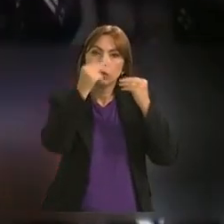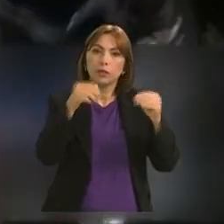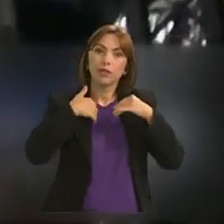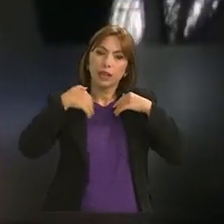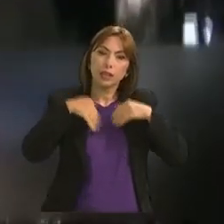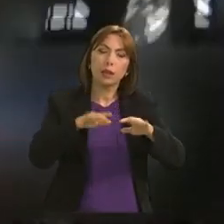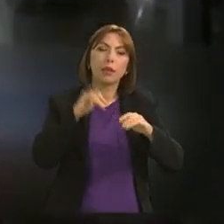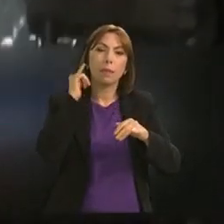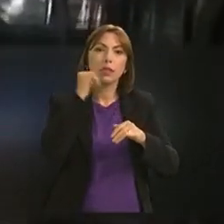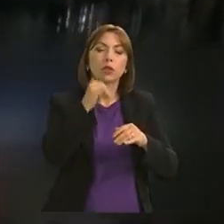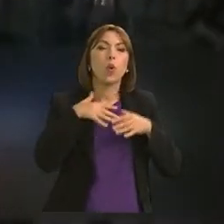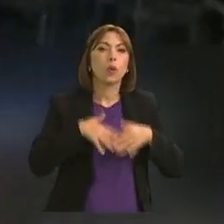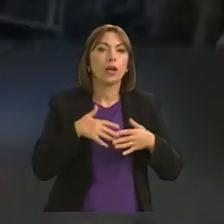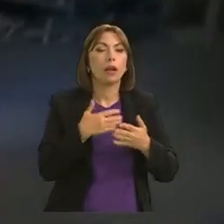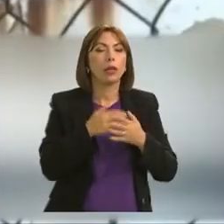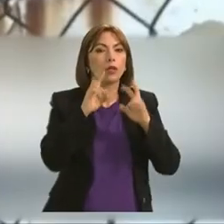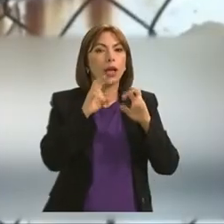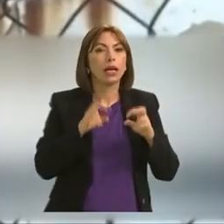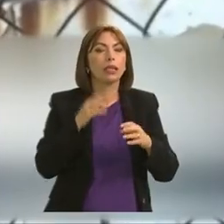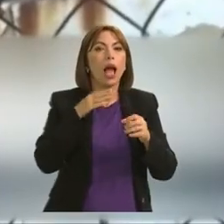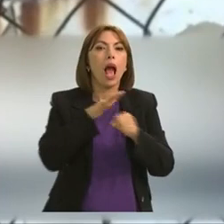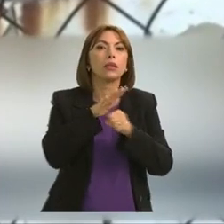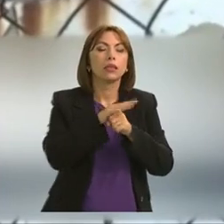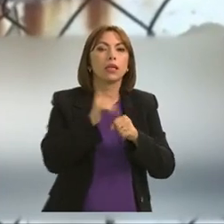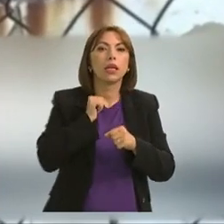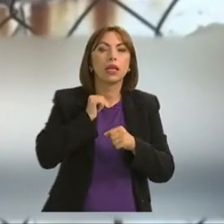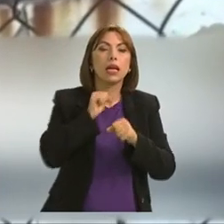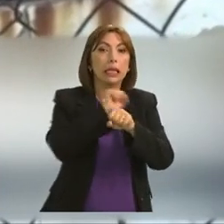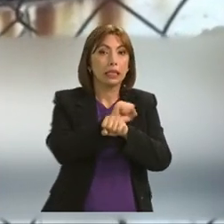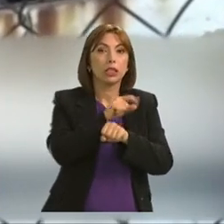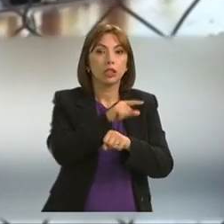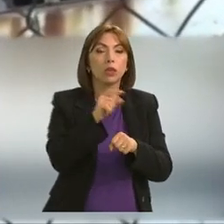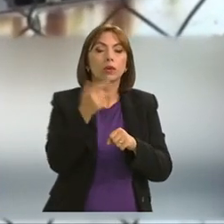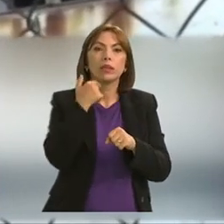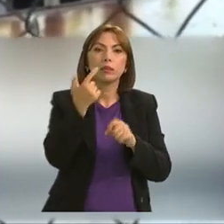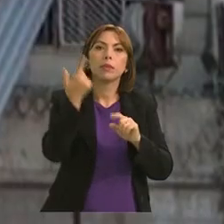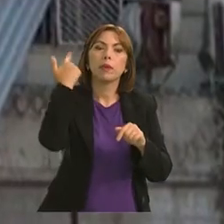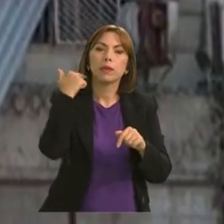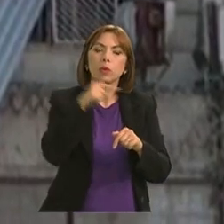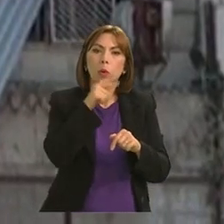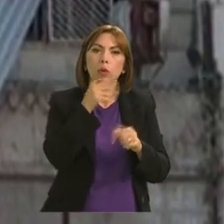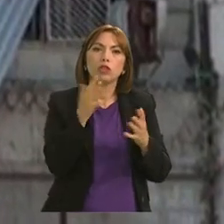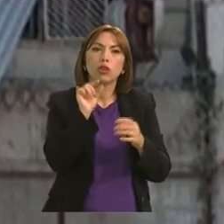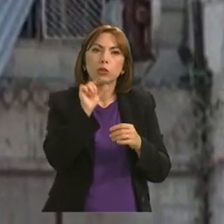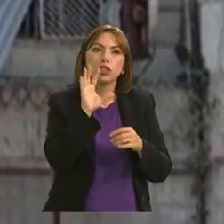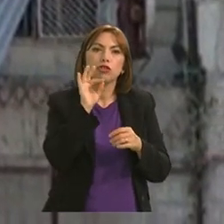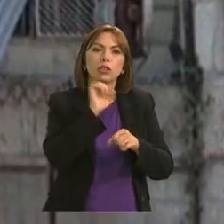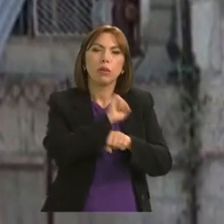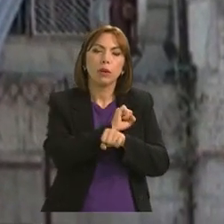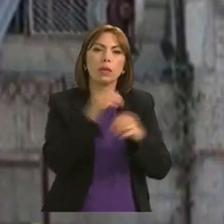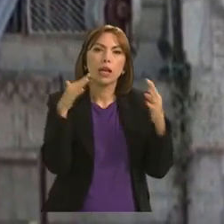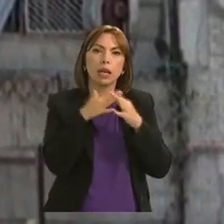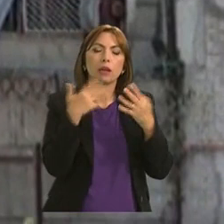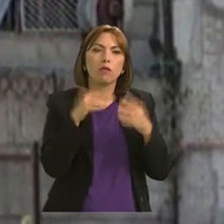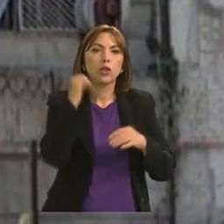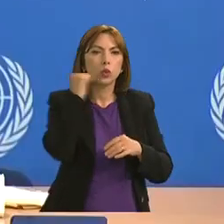trimite o misiune în Ucraina pentru a ancheta atacul asupra închisorii Olenivka de săptămâna trecută, unde cel puțin 50 de prizonieri de război